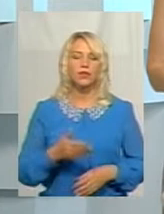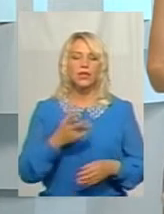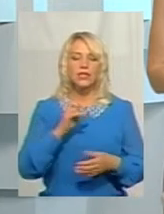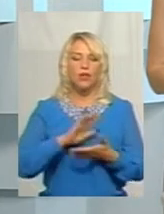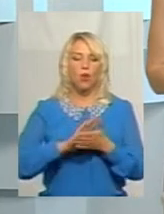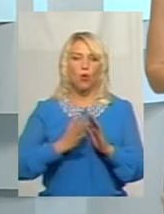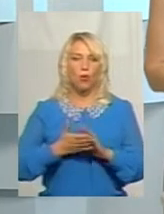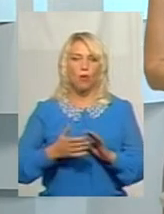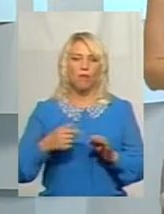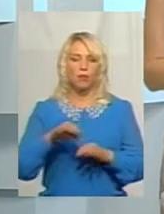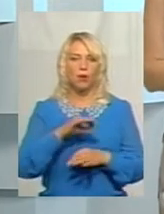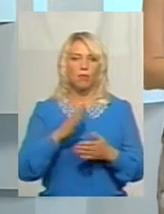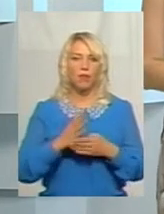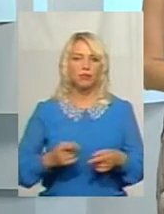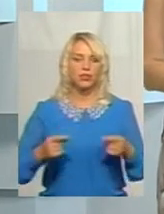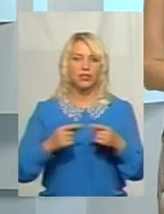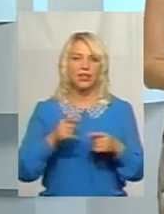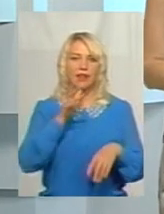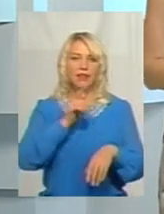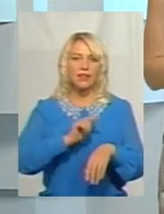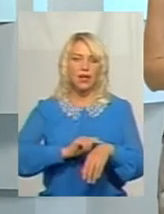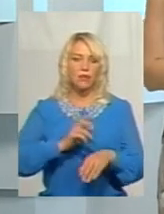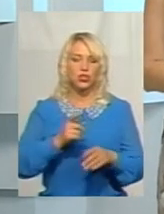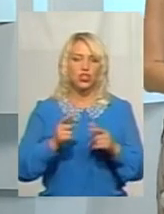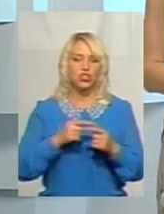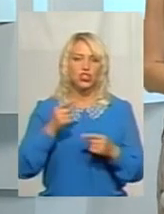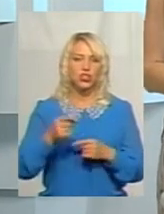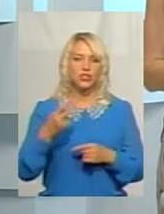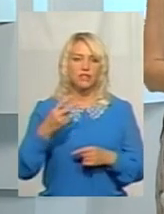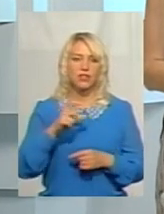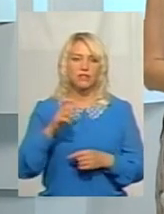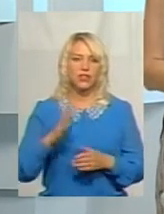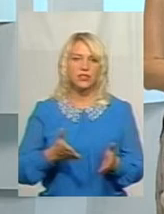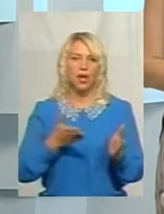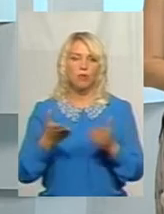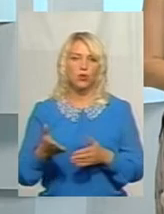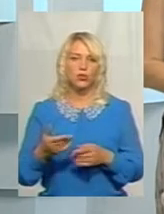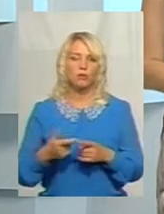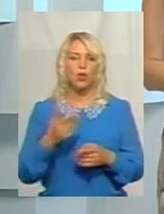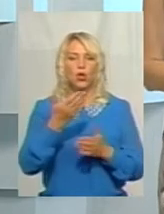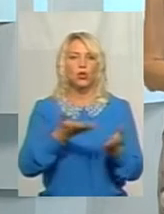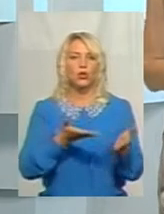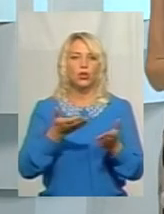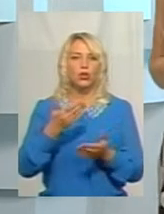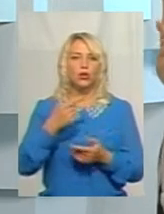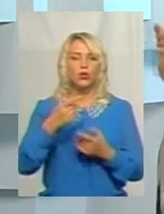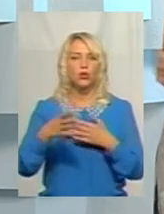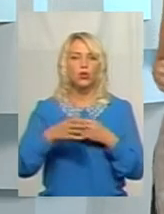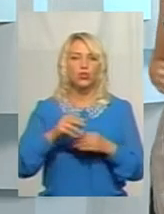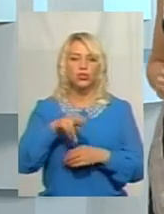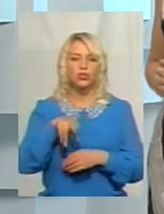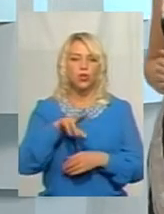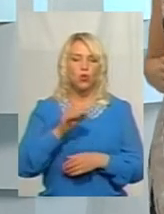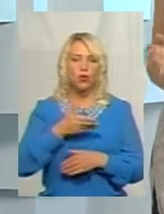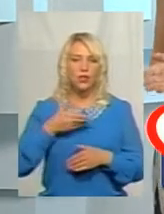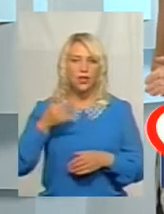регламент і таймінг. Через 20 хвилин запросимо долучитися вас до нашої розмови телефоном. Пане Борисе, по 2